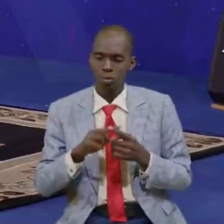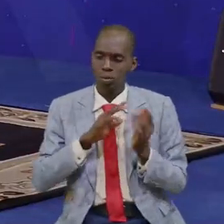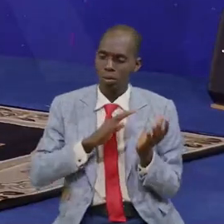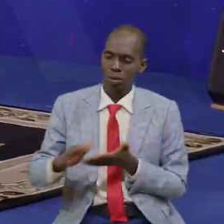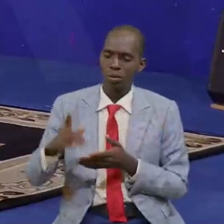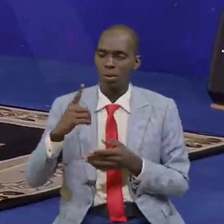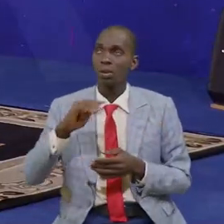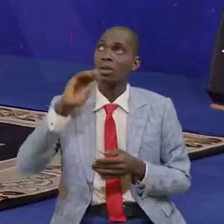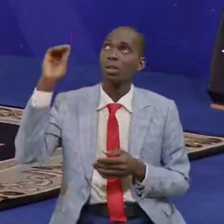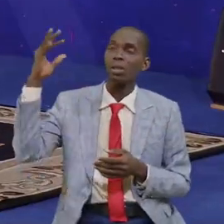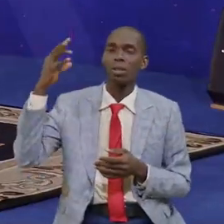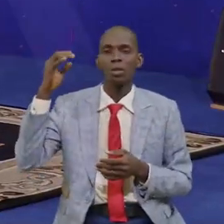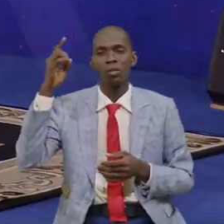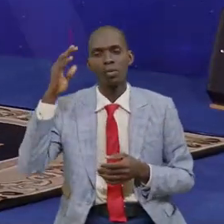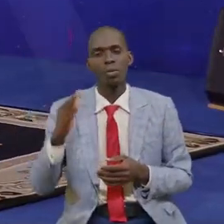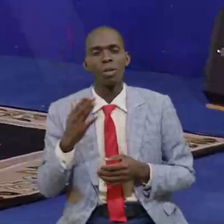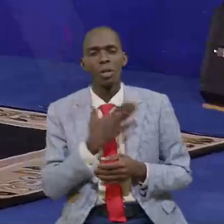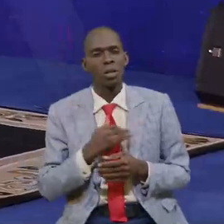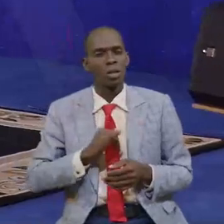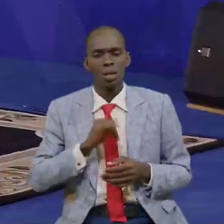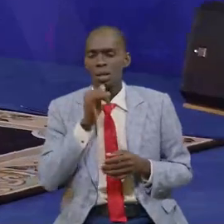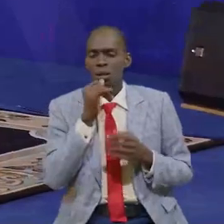Dieu. Et je suis surpris.